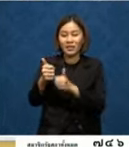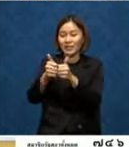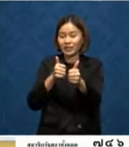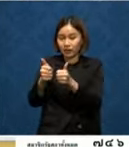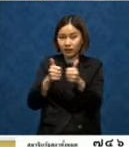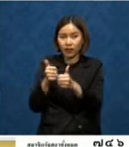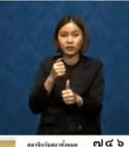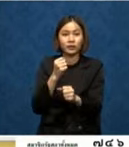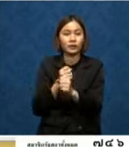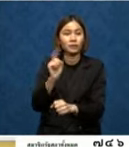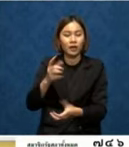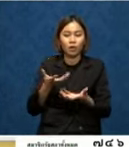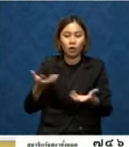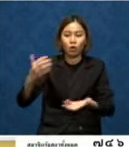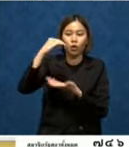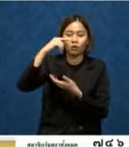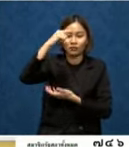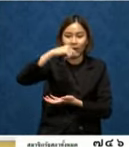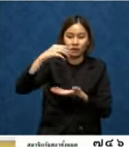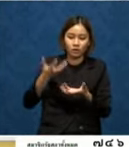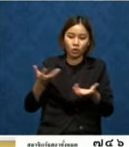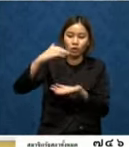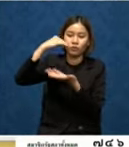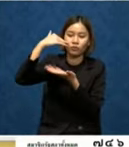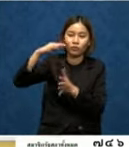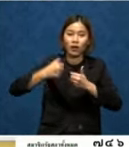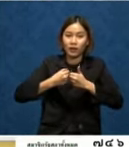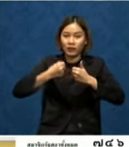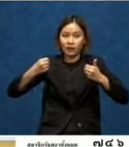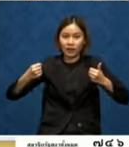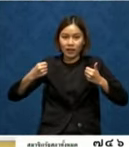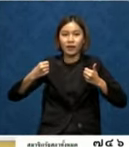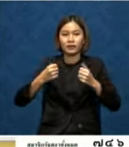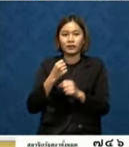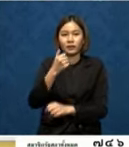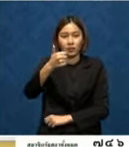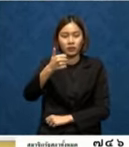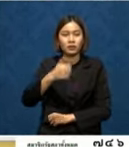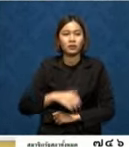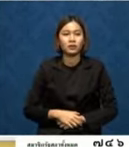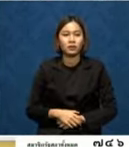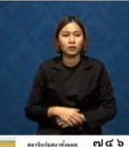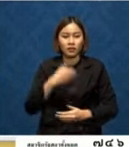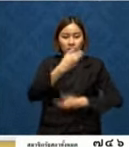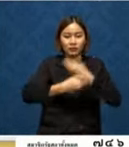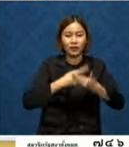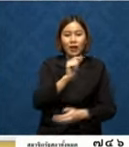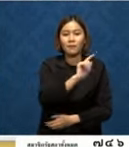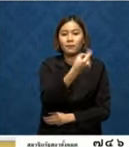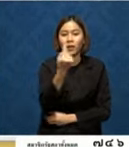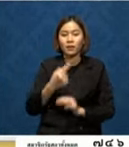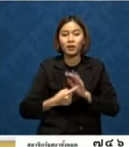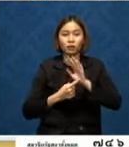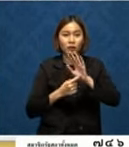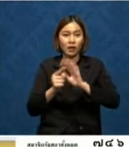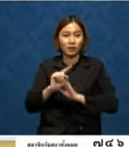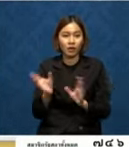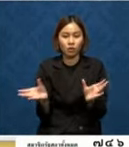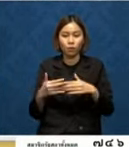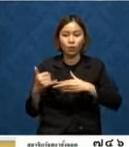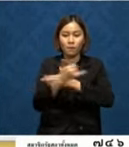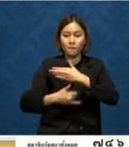สามารถทำให้การส่งออกของสินค้าไทยขยายตัวได้ดีขึ้นการเปิดตลาดใหม่ๆค่ะเช่นกลุ่ม